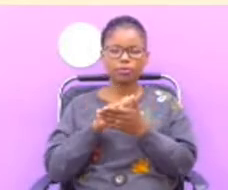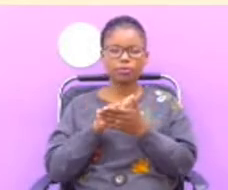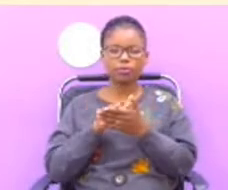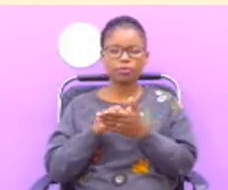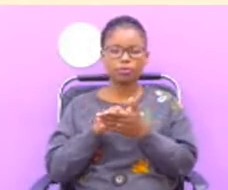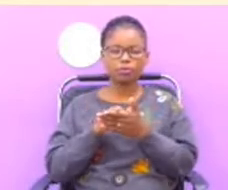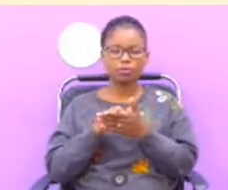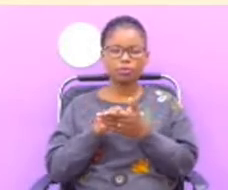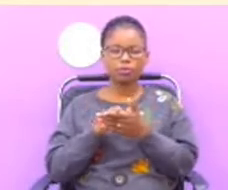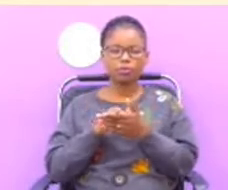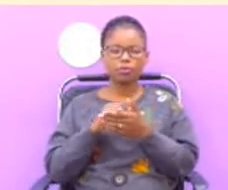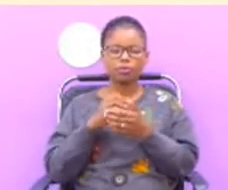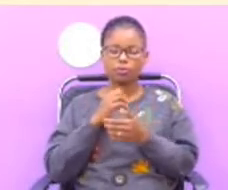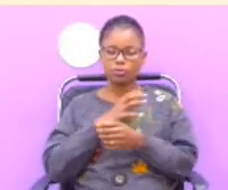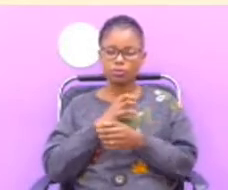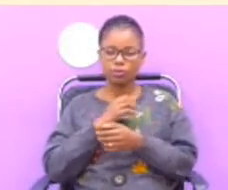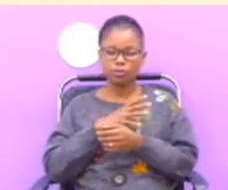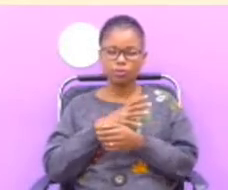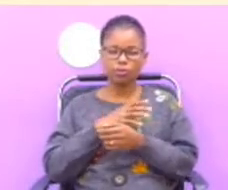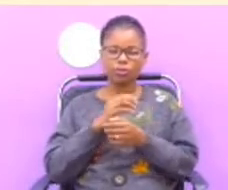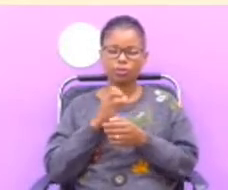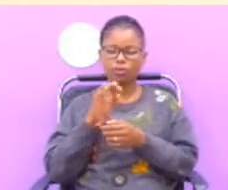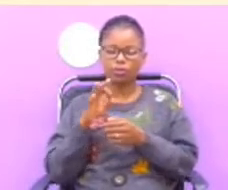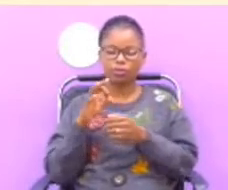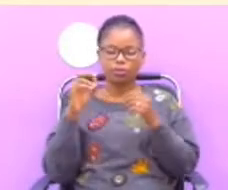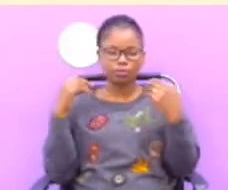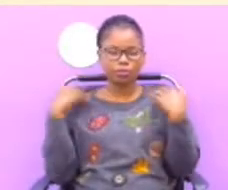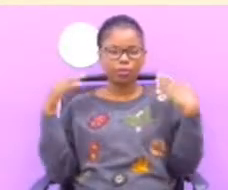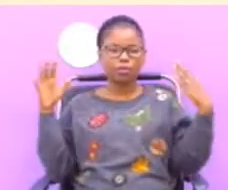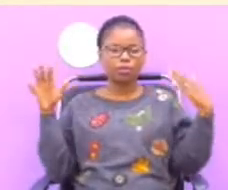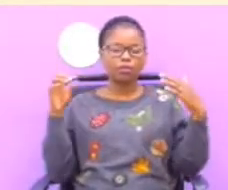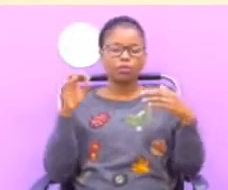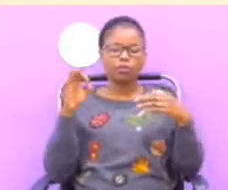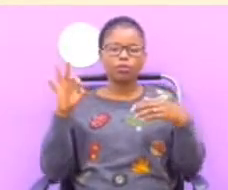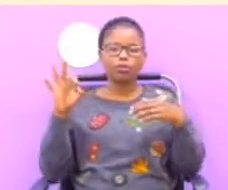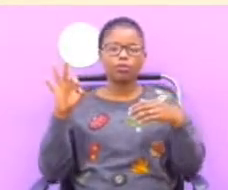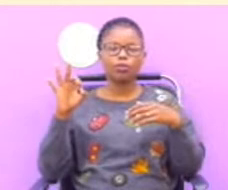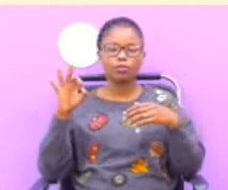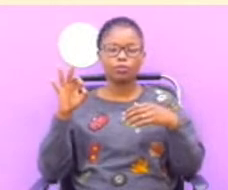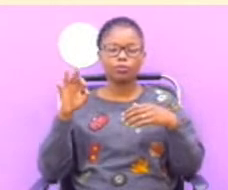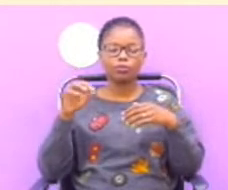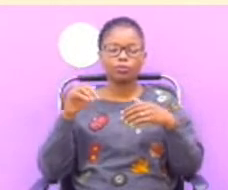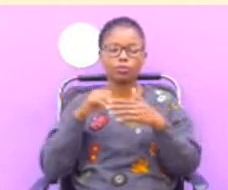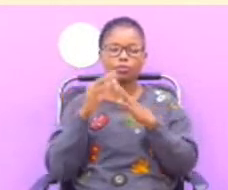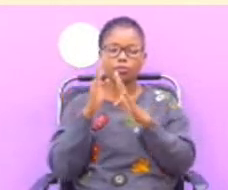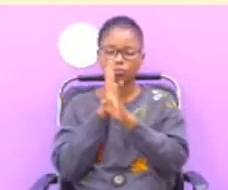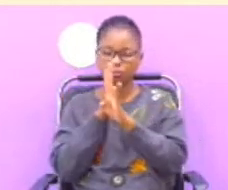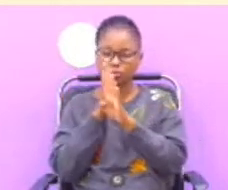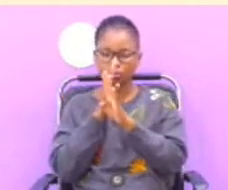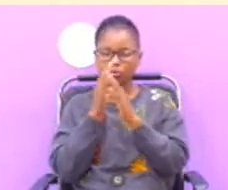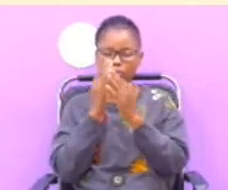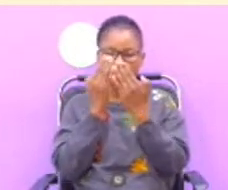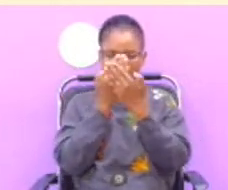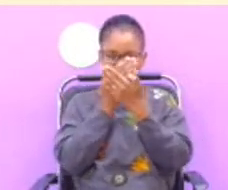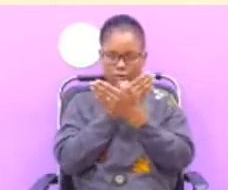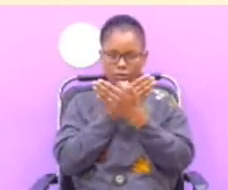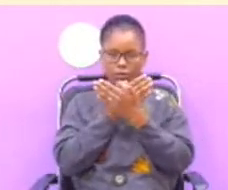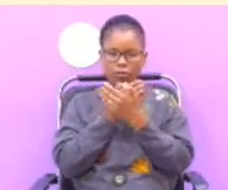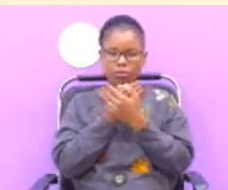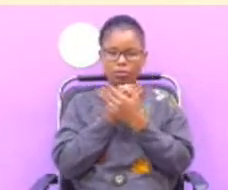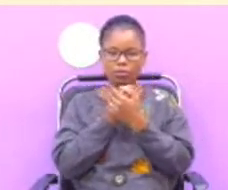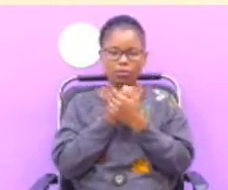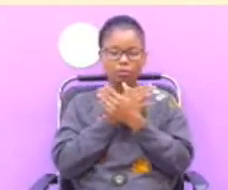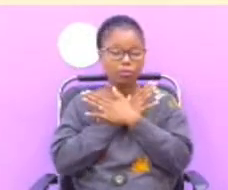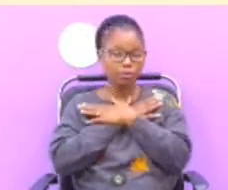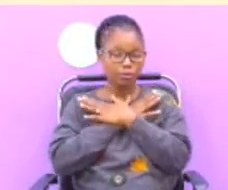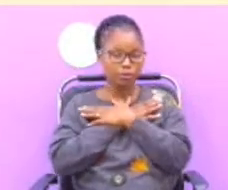nĩo thamaki wa nduma. No Saitani endaga gũthondeka araika ake nĩo ati nginya ona araika Ngai ũkametigĩra. Mũrataguo